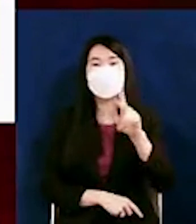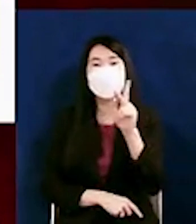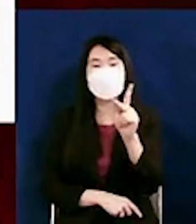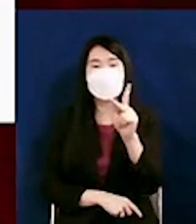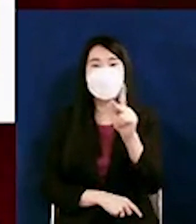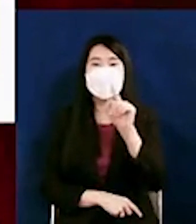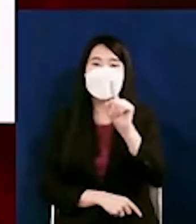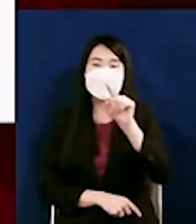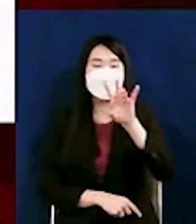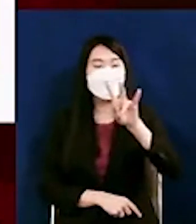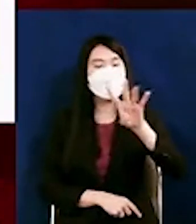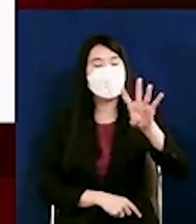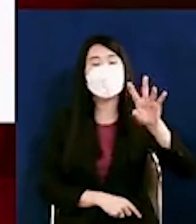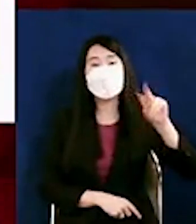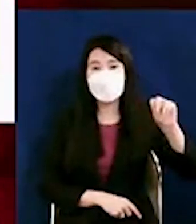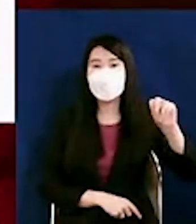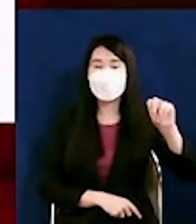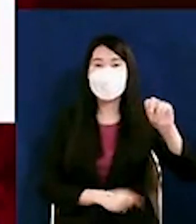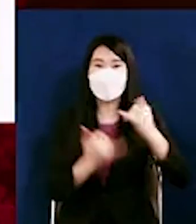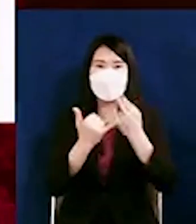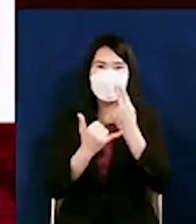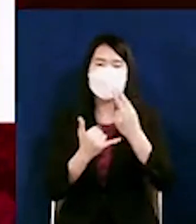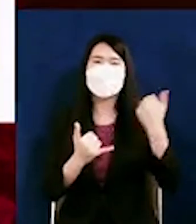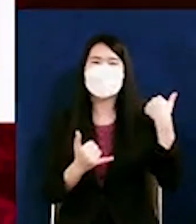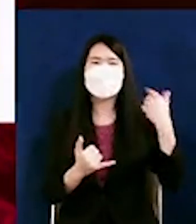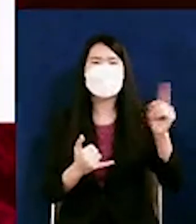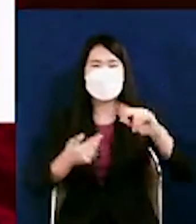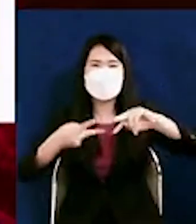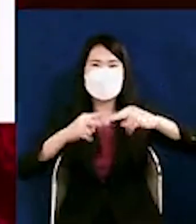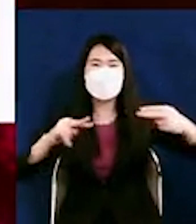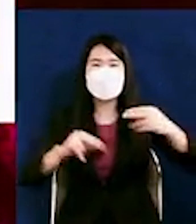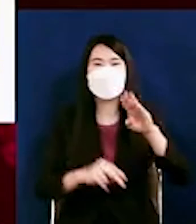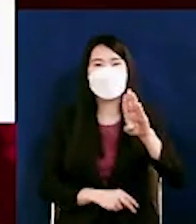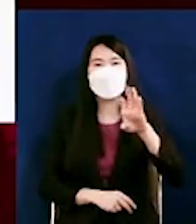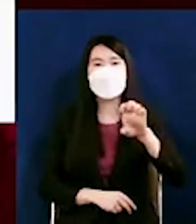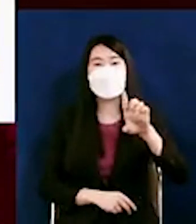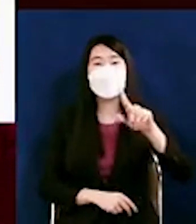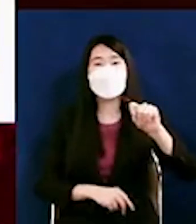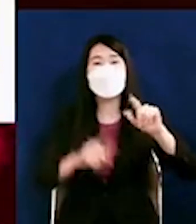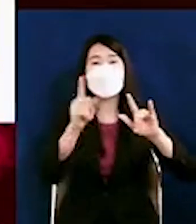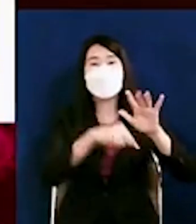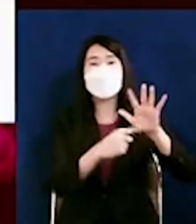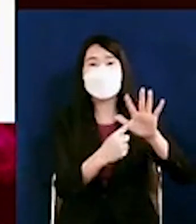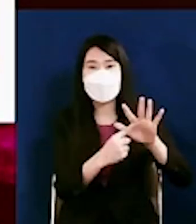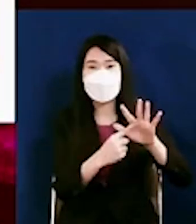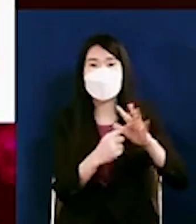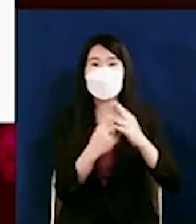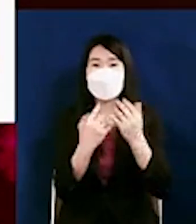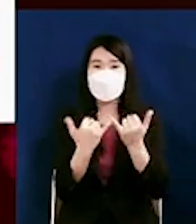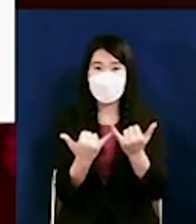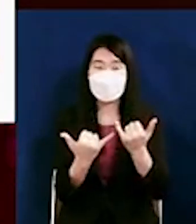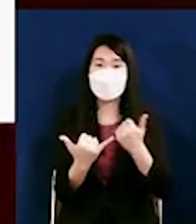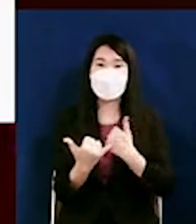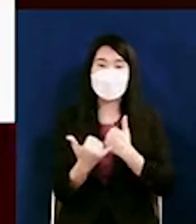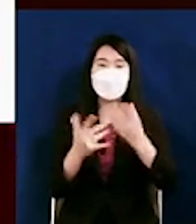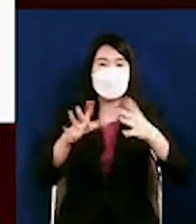จริงๆมันก็มีอยู่ในเบต้าด้วยเหมือนกันอะไรทำนองนี้นะครับเพราะฉะนั้นอันนี้ก็คงเป็นอันที่เราคงต้องจับ